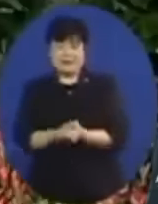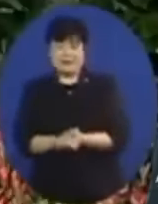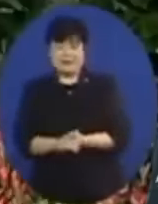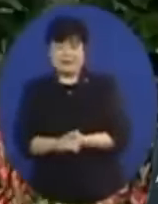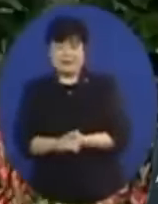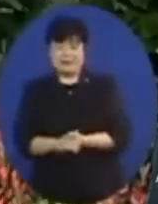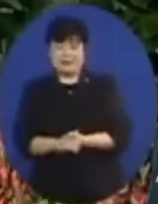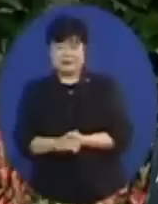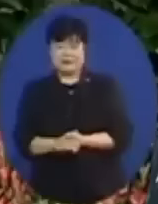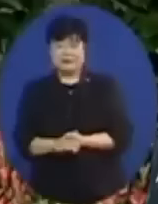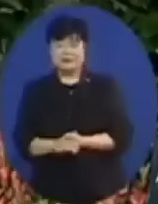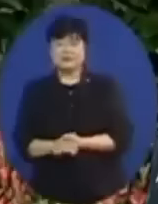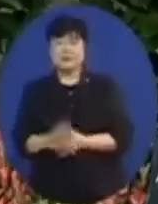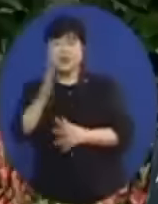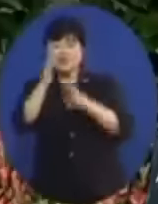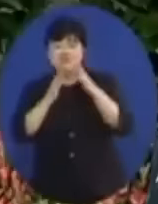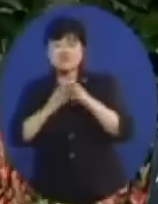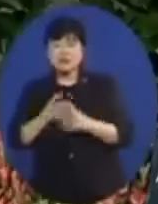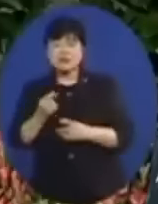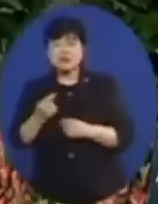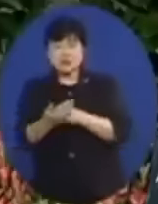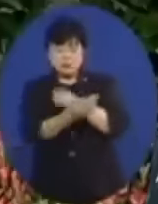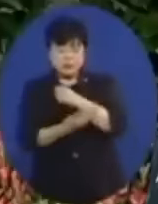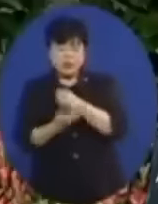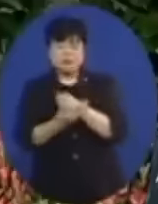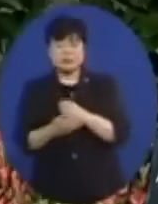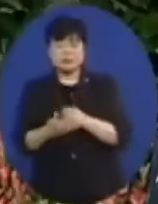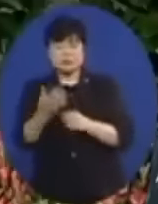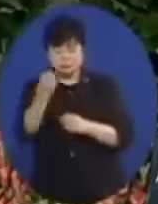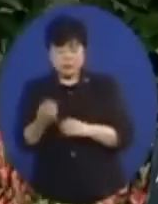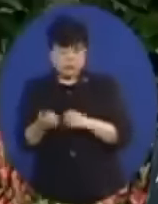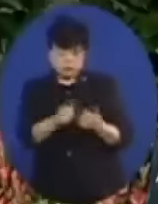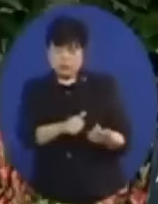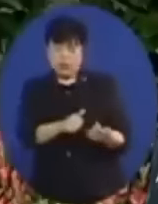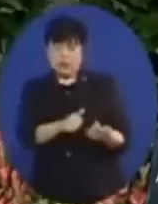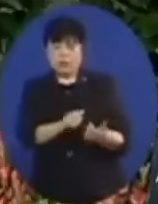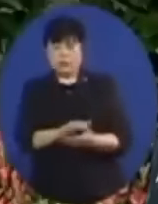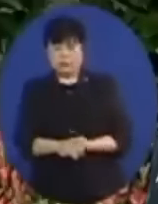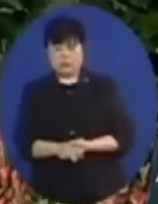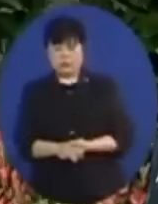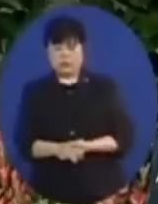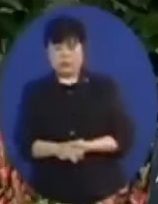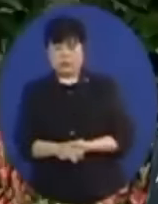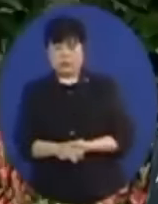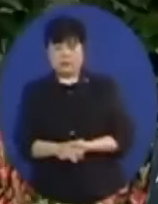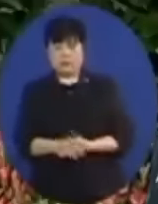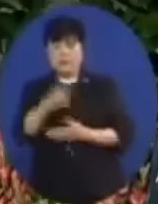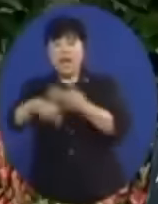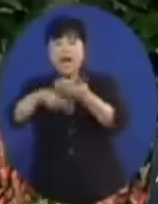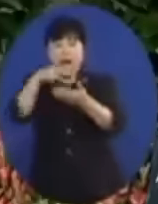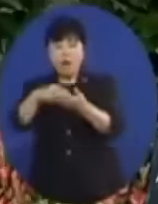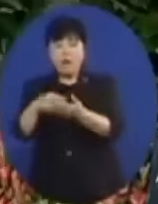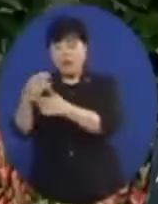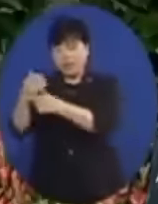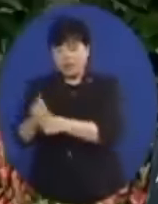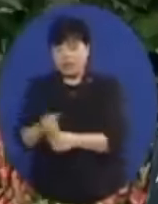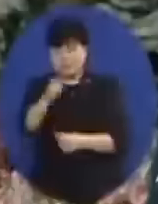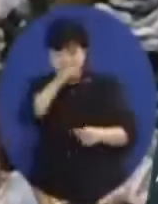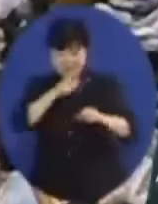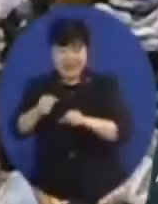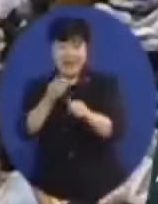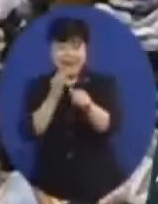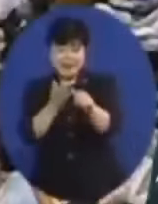저희는 풀같이 속히 배임을 볼 것이며 풀은 최선까지 세전할 것입니다. 야훼를 의뢰하고 선을